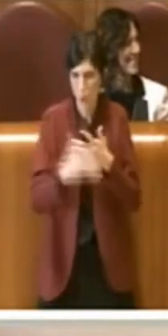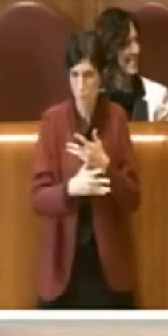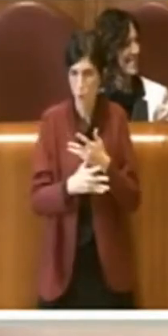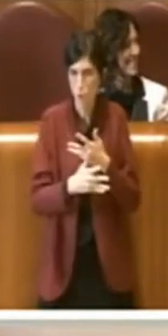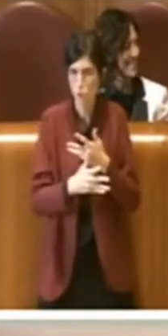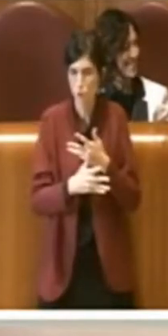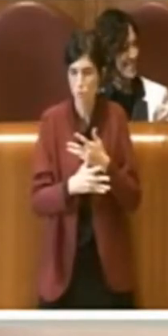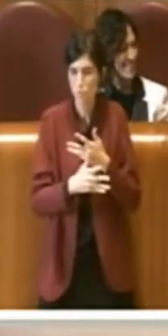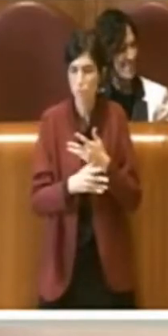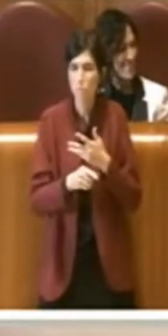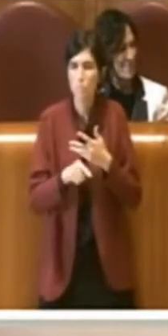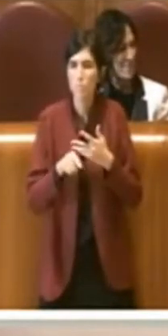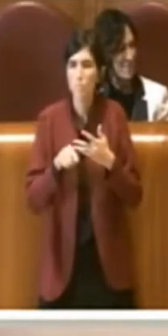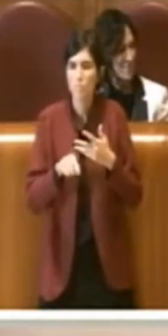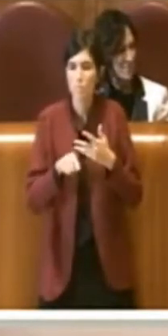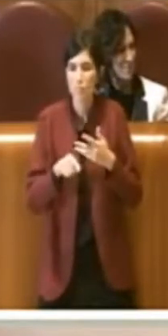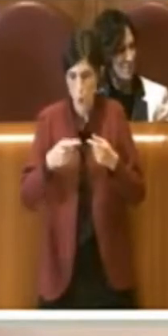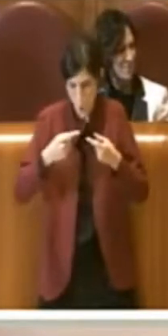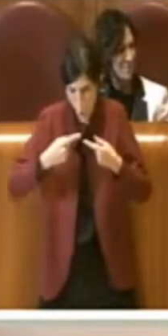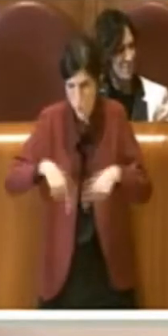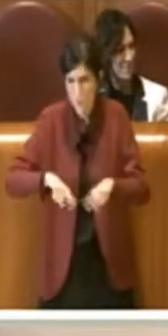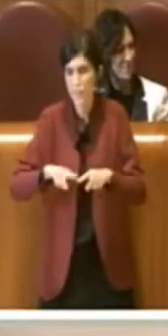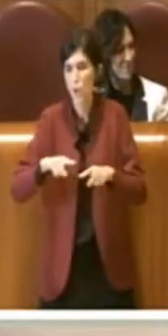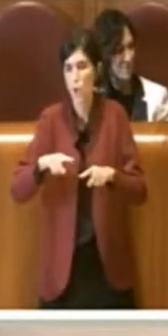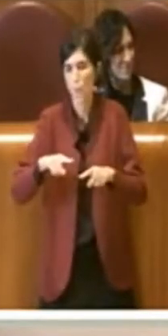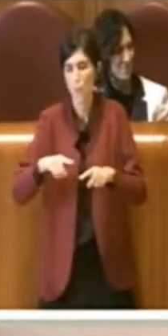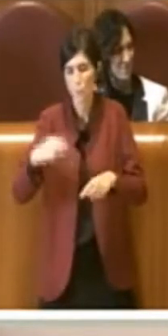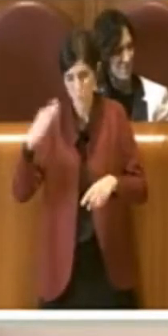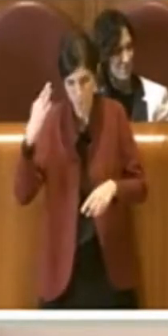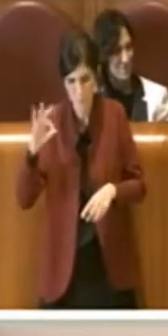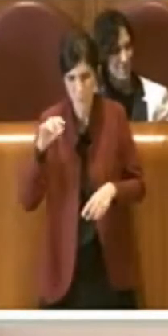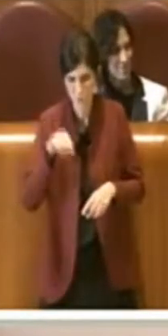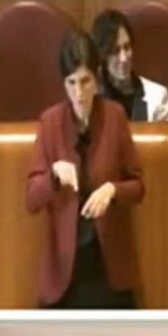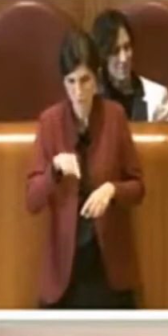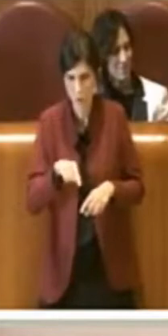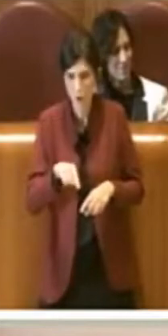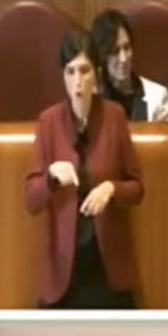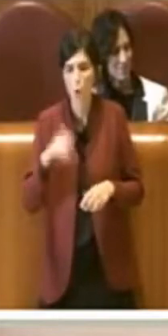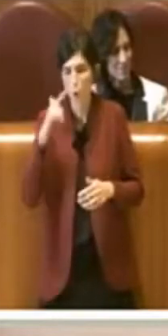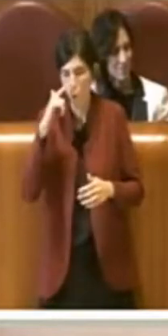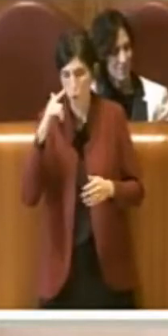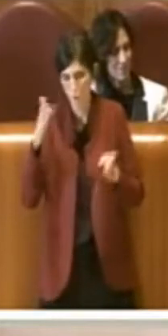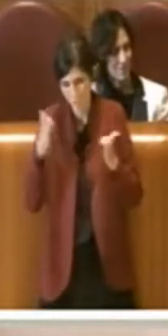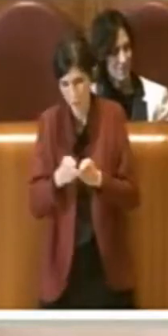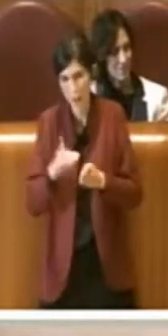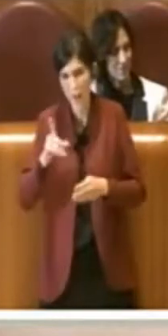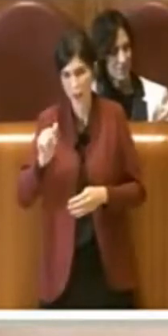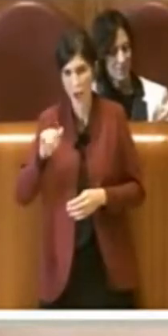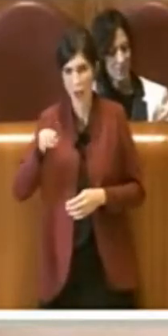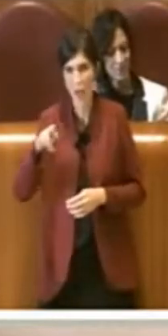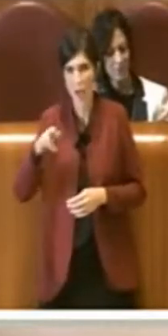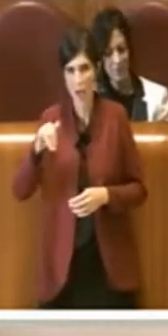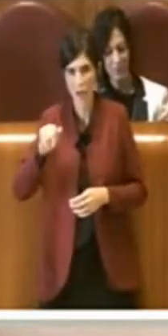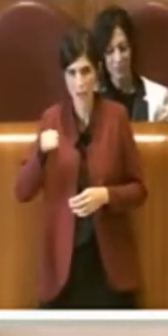approfonditamente in un consiglio specifico che ci sarà sulla Valle Gareria e che